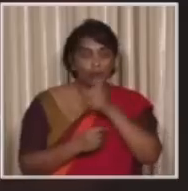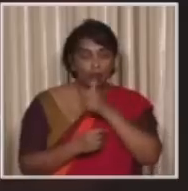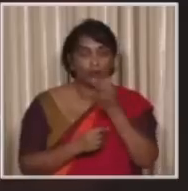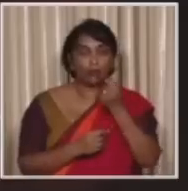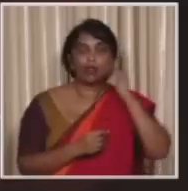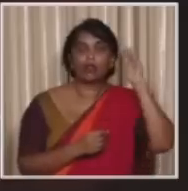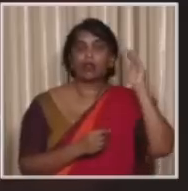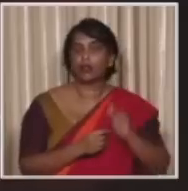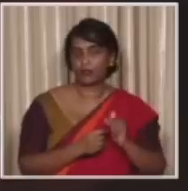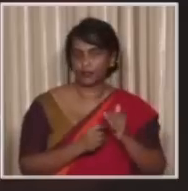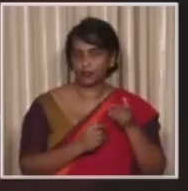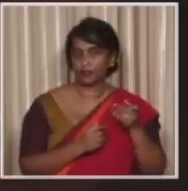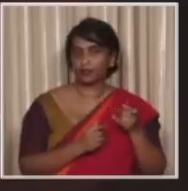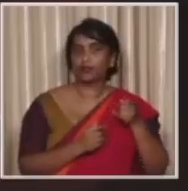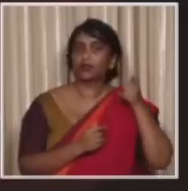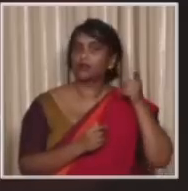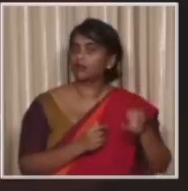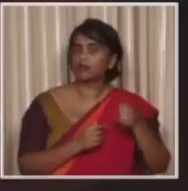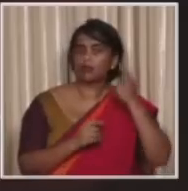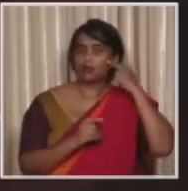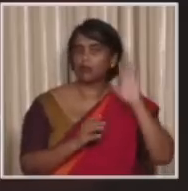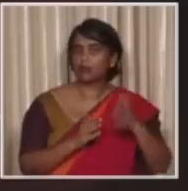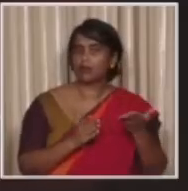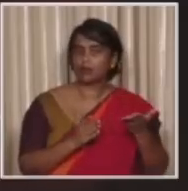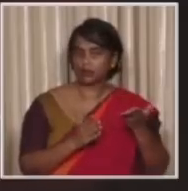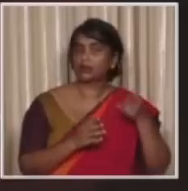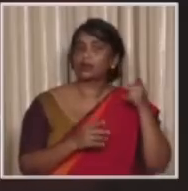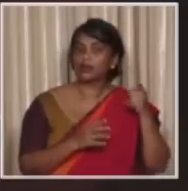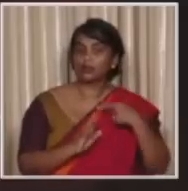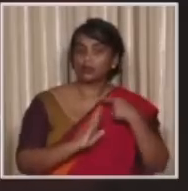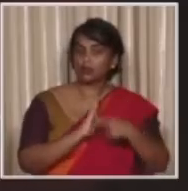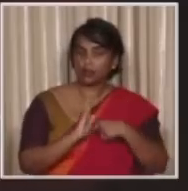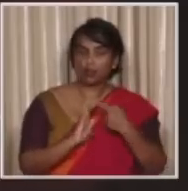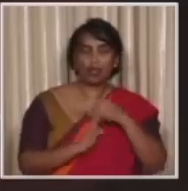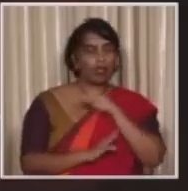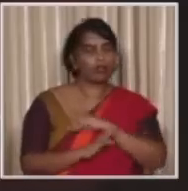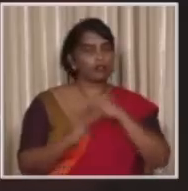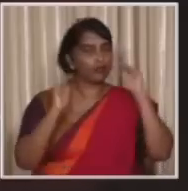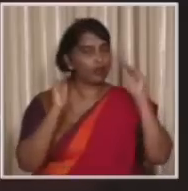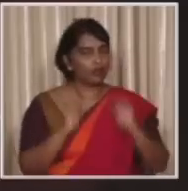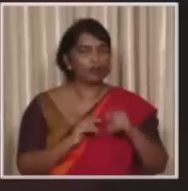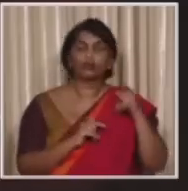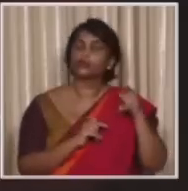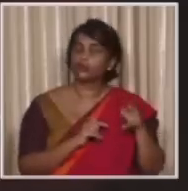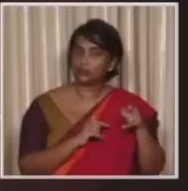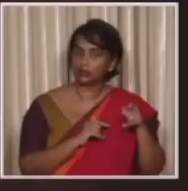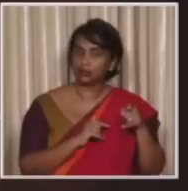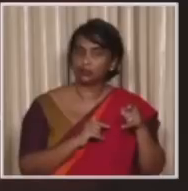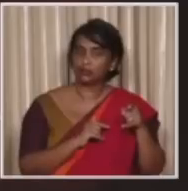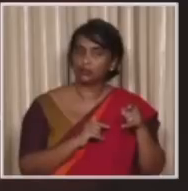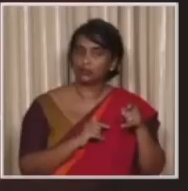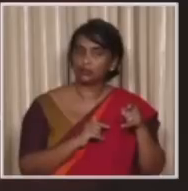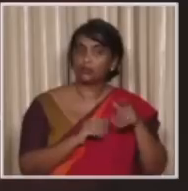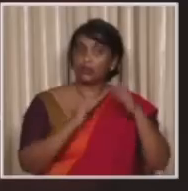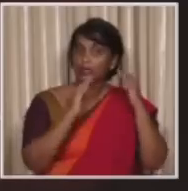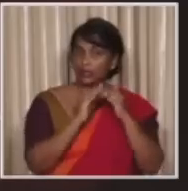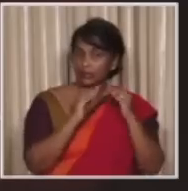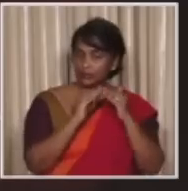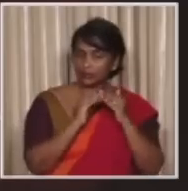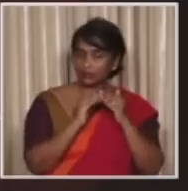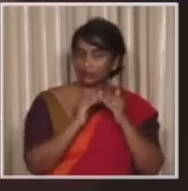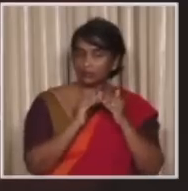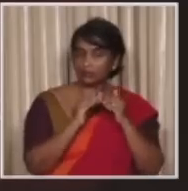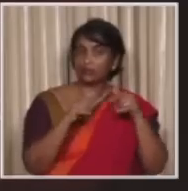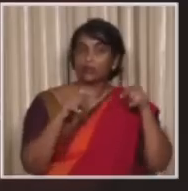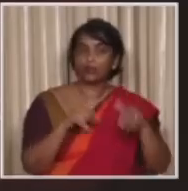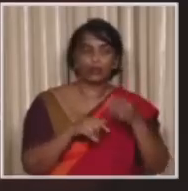මිල අඩු කරගන්න යන්නේ. මේකෙන් මොකද්ද වෙන්නේ? මේ රටේ අඩු ආදායම් ලාභීන් ගෙවල් වල